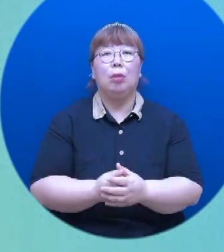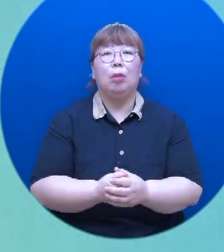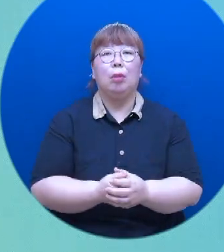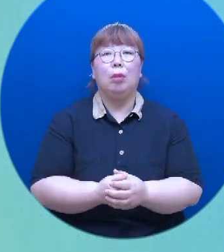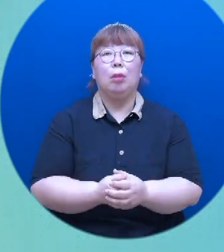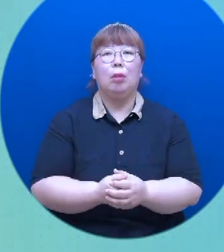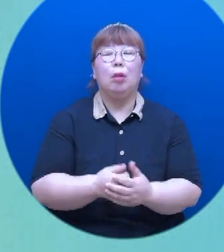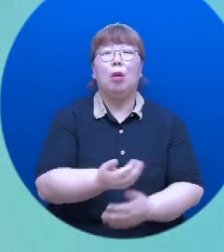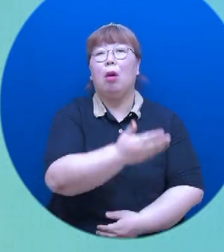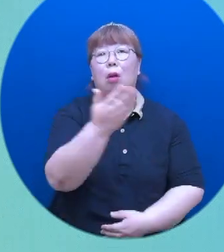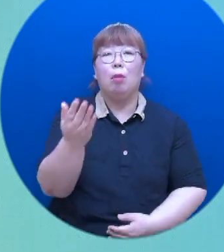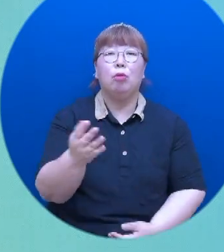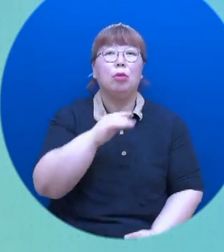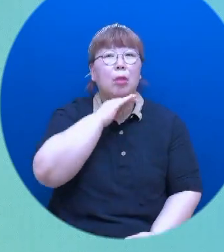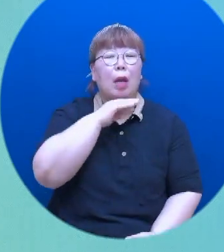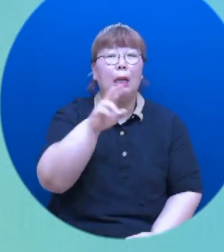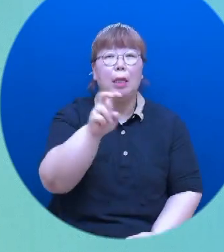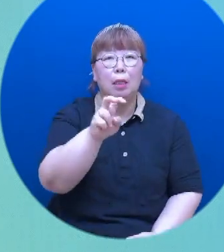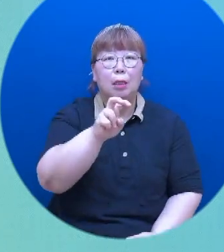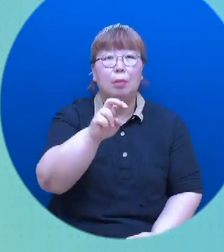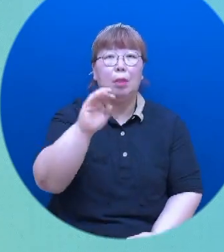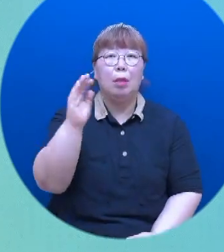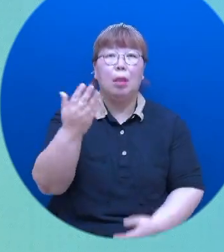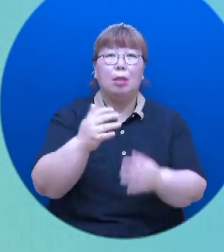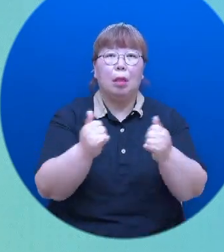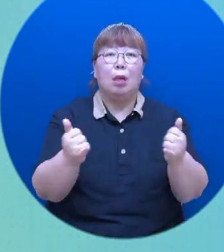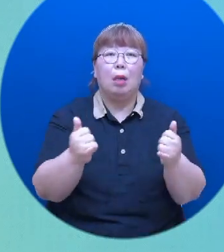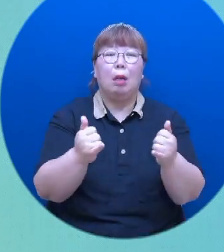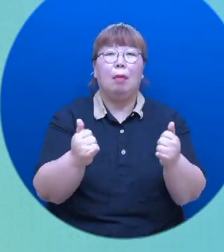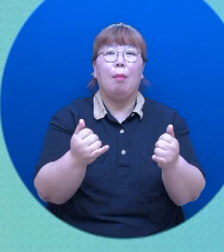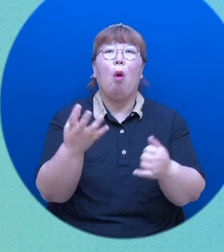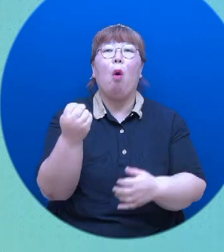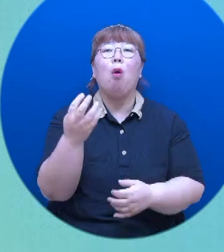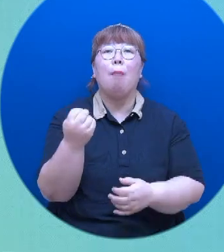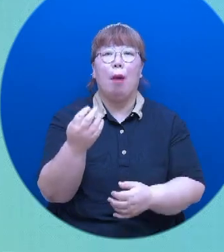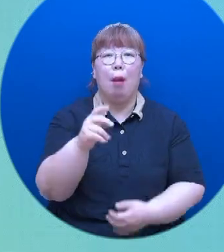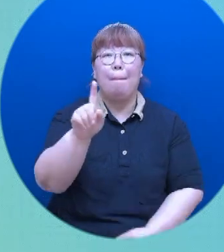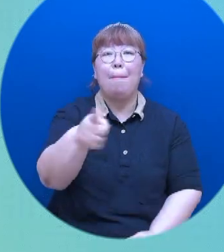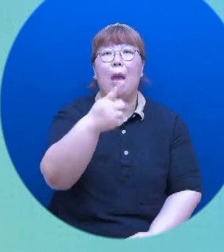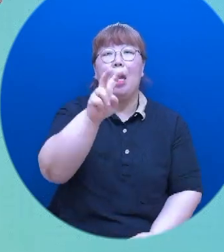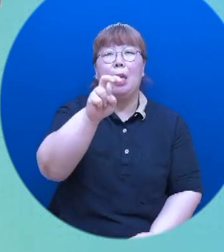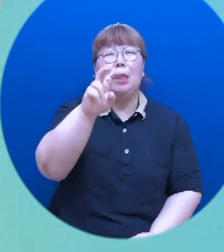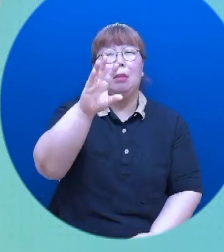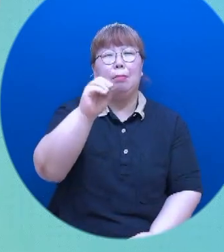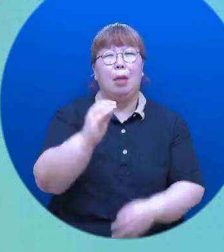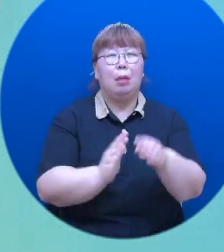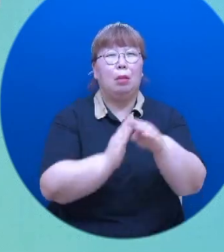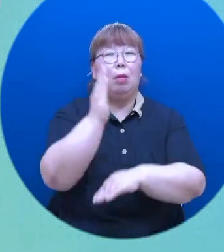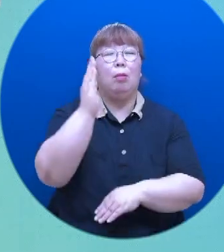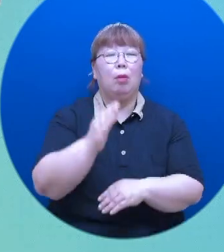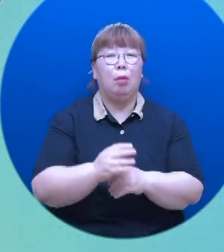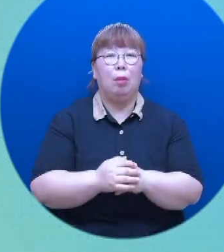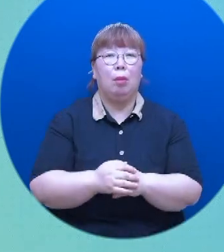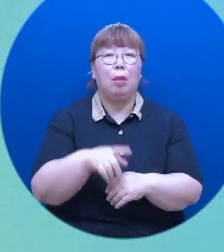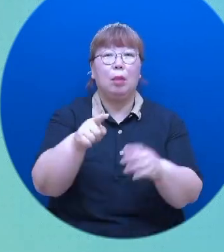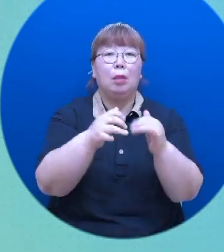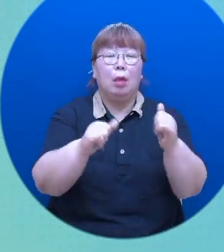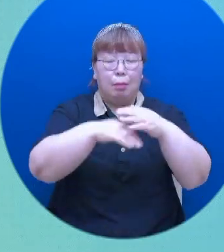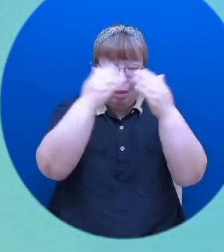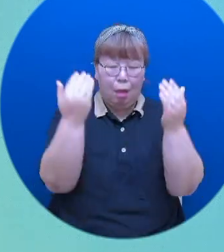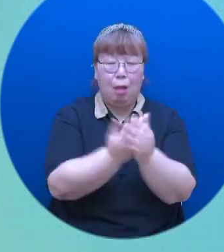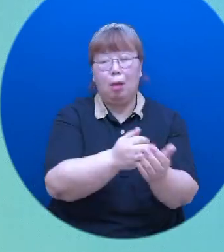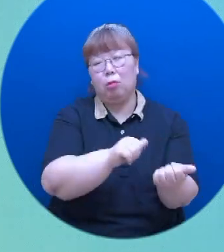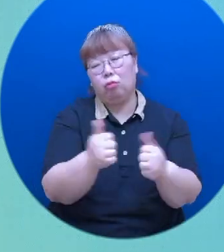여러분 20세 되는 남녀 몇 명이나 됐을까요? 120만 명 이상 됩니다. 여러분